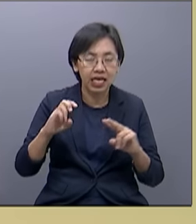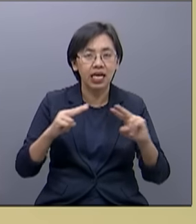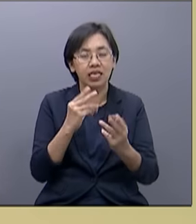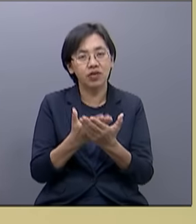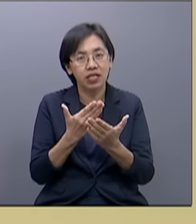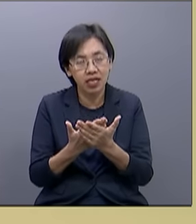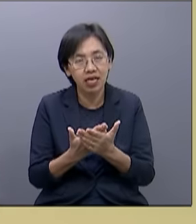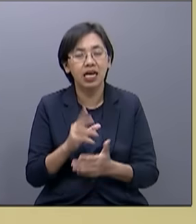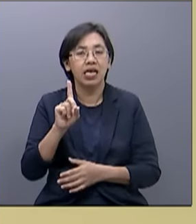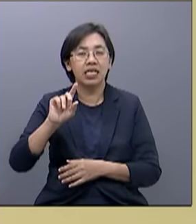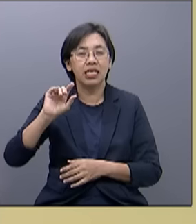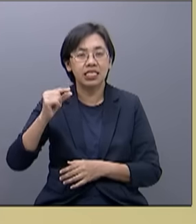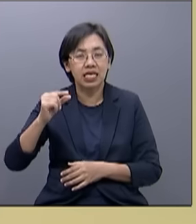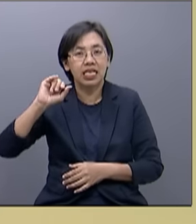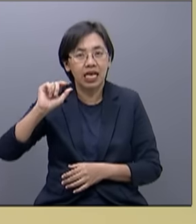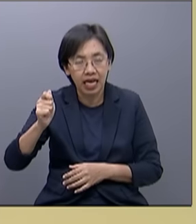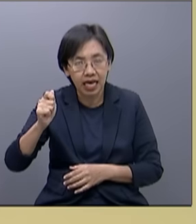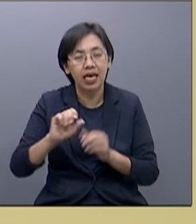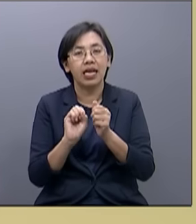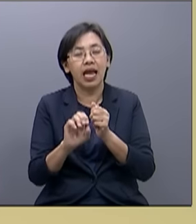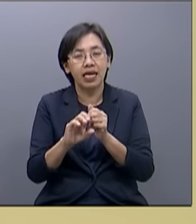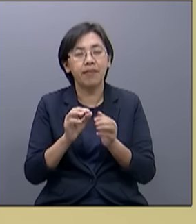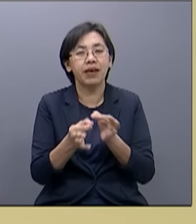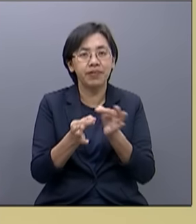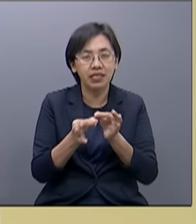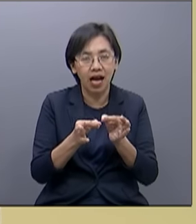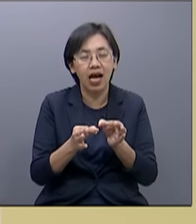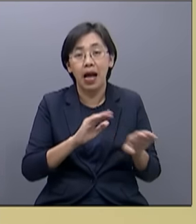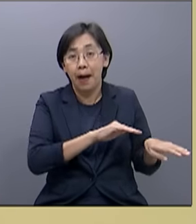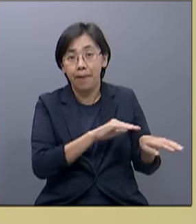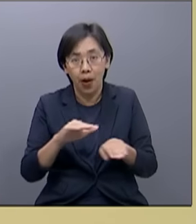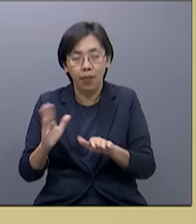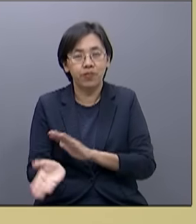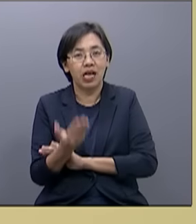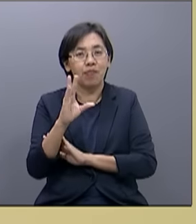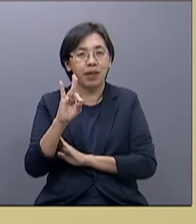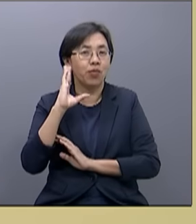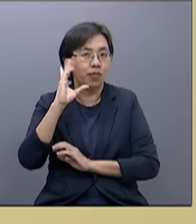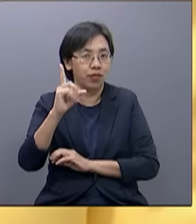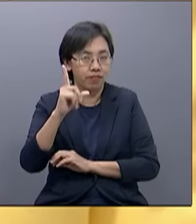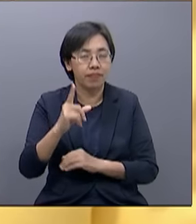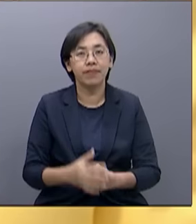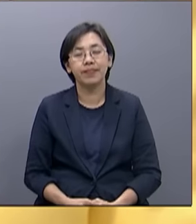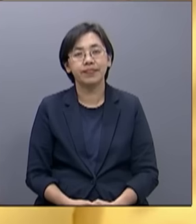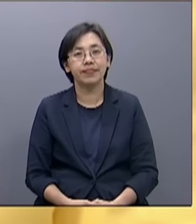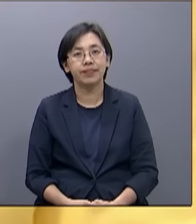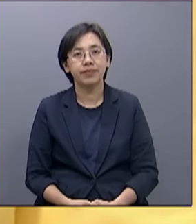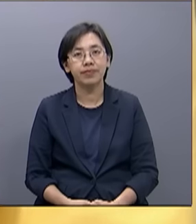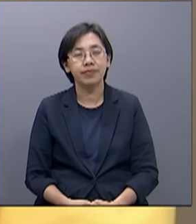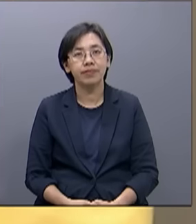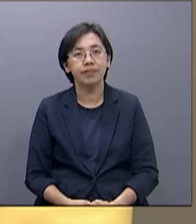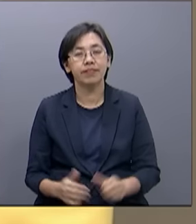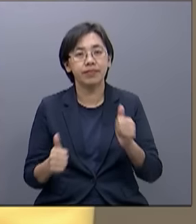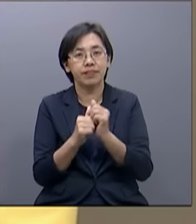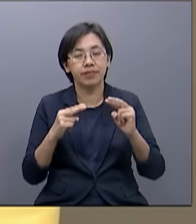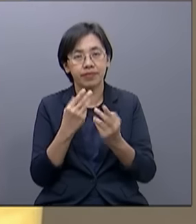dgaในการที่จะให้คำปรึกษานะครับทุกคนจะพร้อม 8:00นพรุ่งนี้จากรัฐมนตรีจุลพันธ์แล้วนะคะ